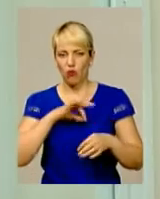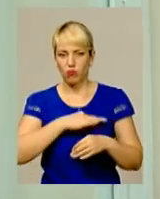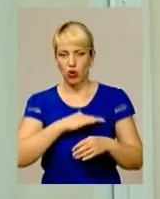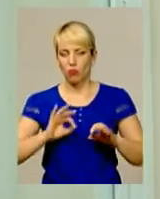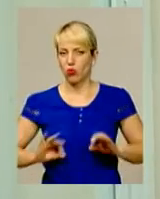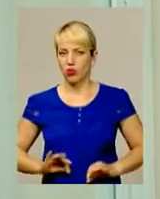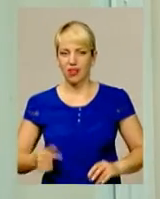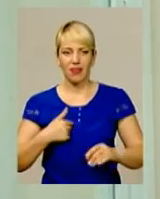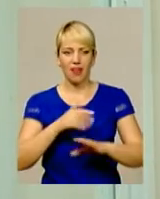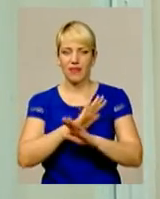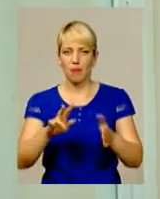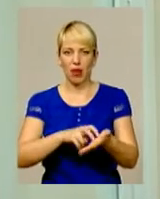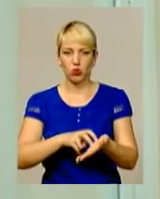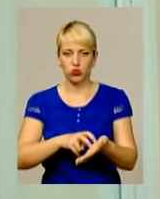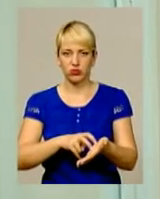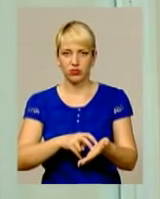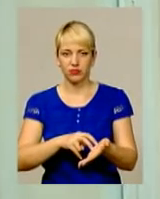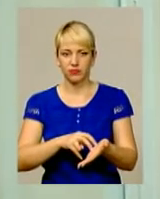я не боюсь. Эти организации я